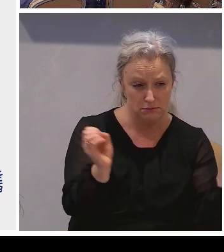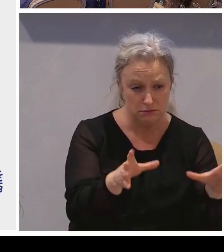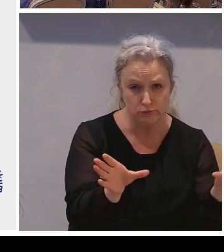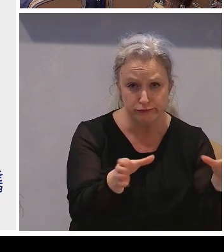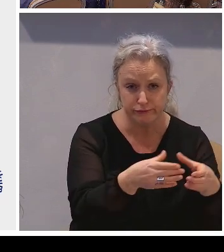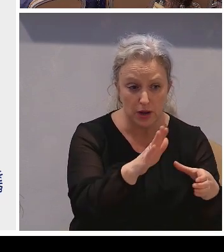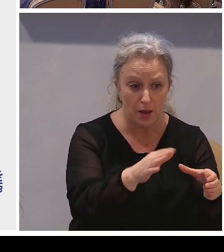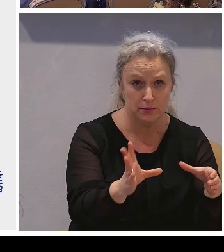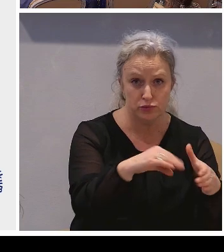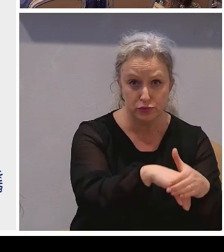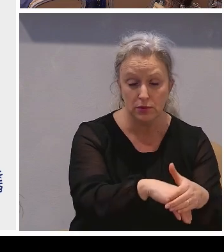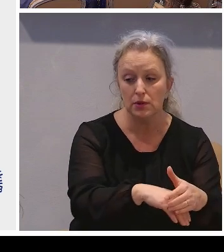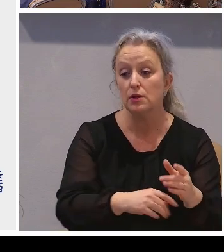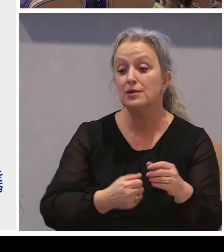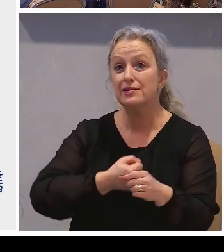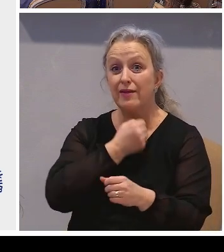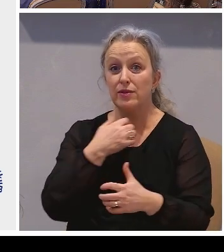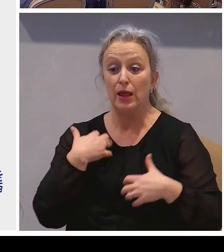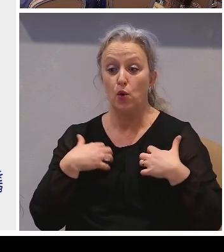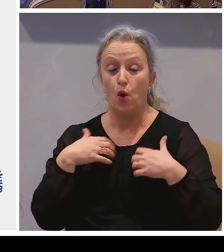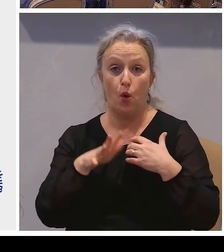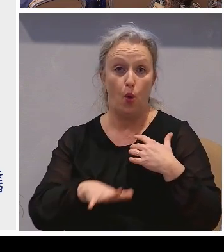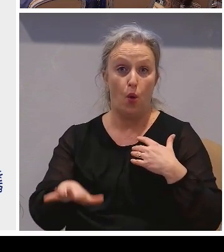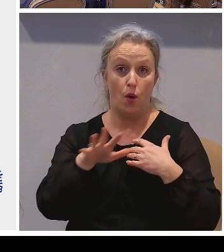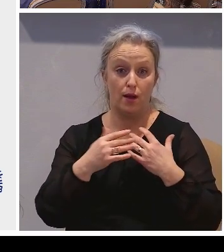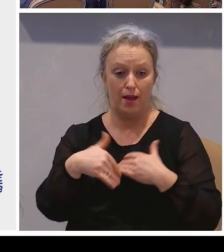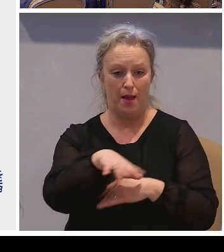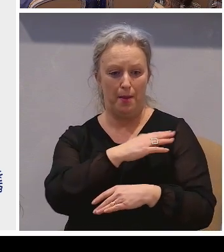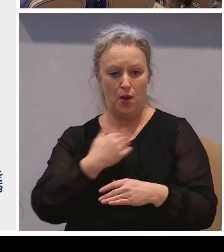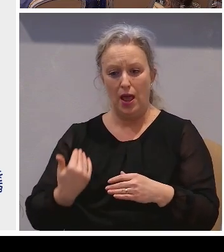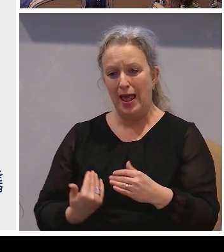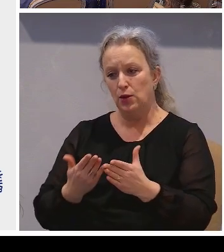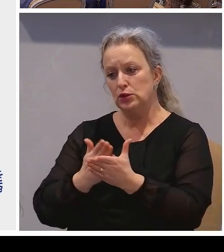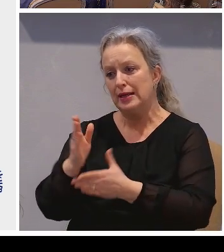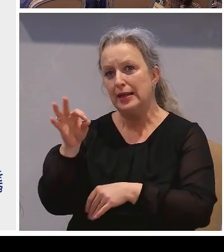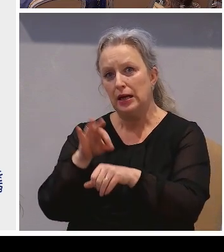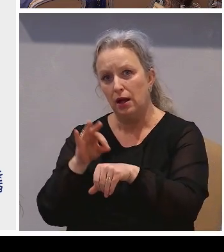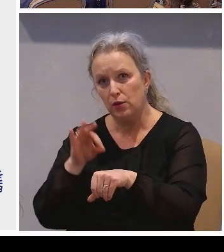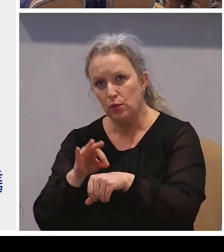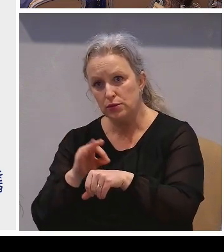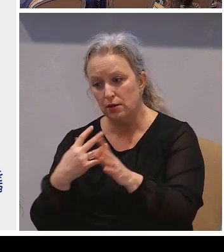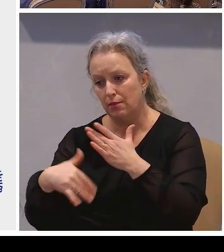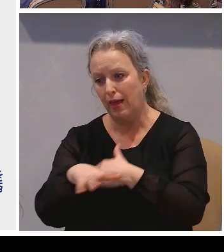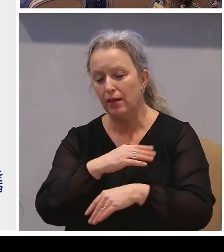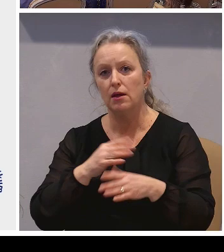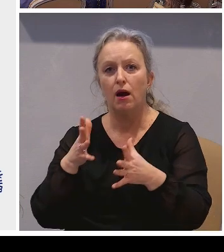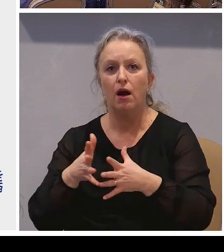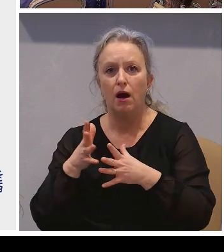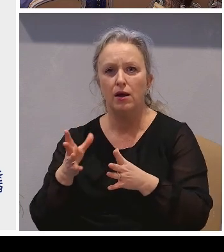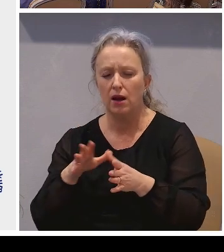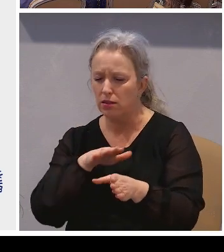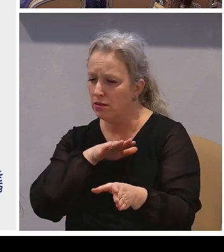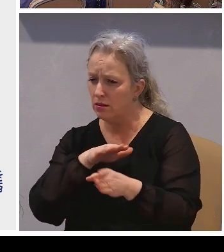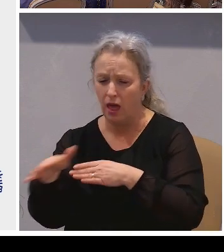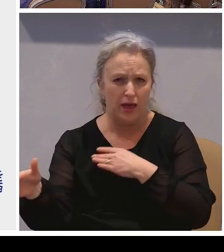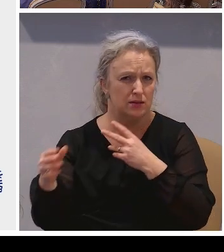getting all the täiskasvanute specialists together neuroloogias. to Meie help the oleme ju, child. meil on elustiilihaigused. Then Meie for statsionaar on adults täis with our